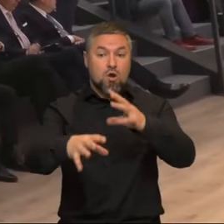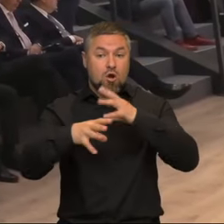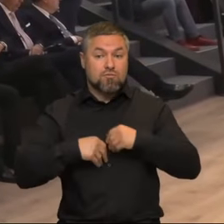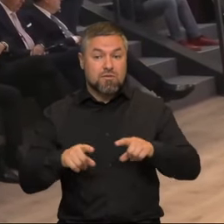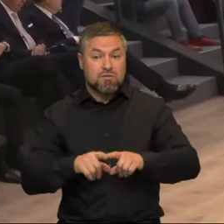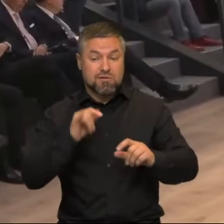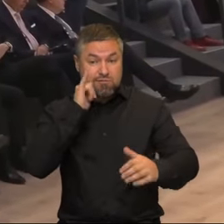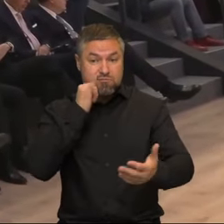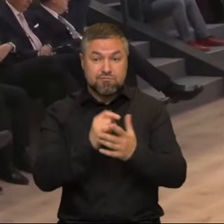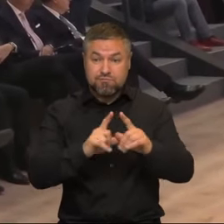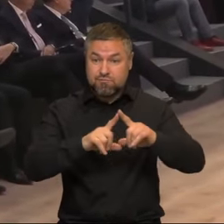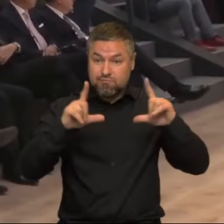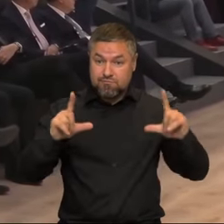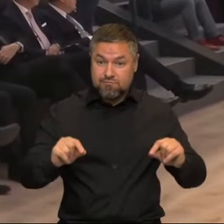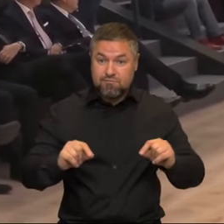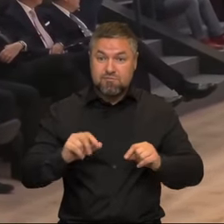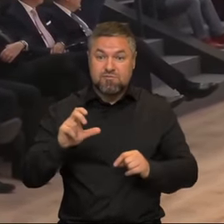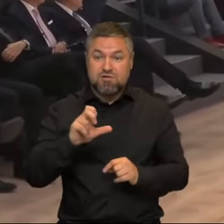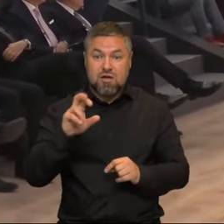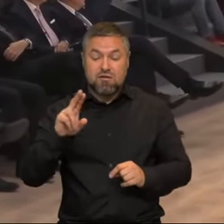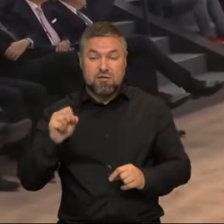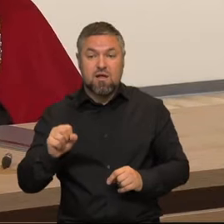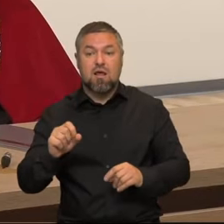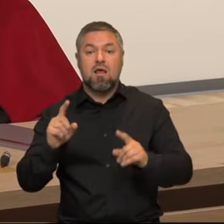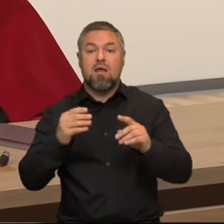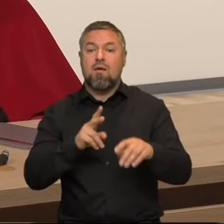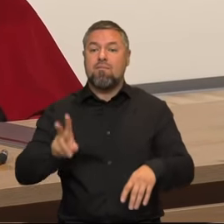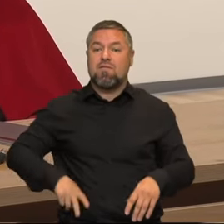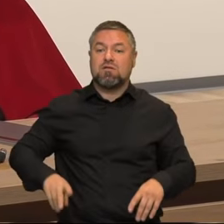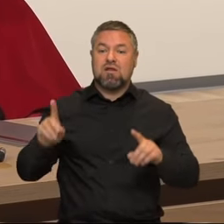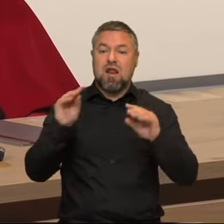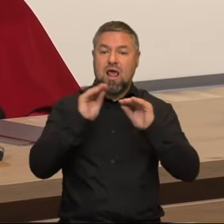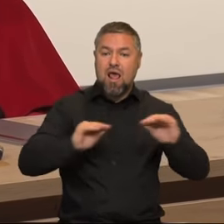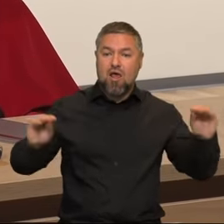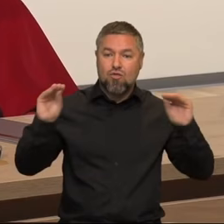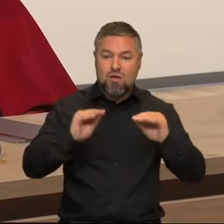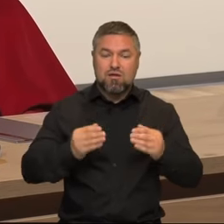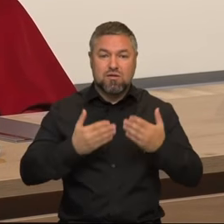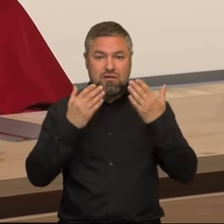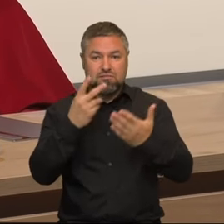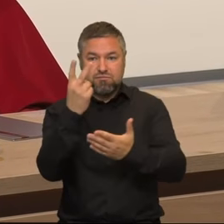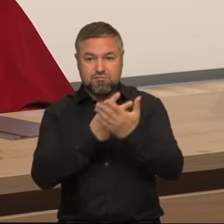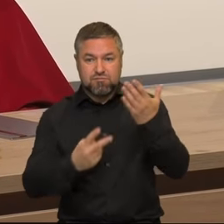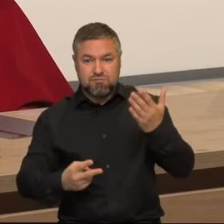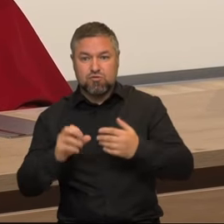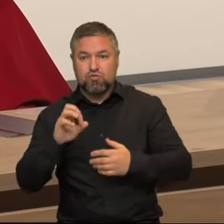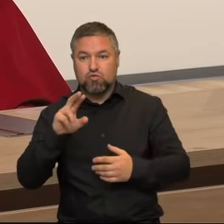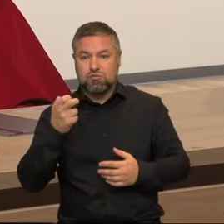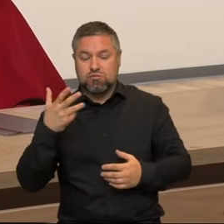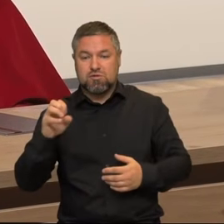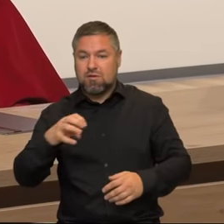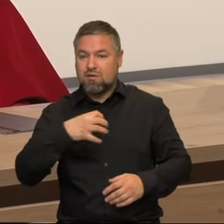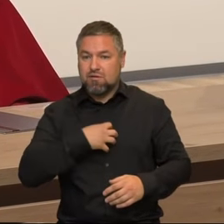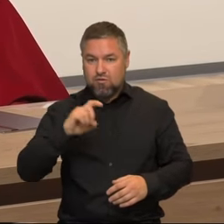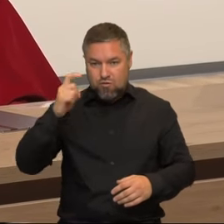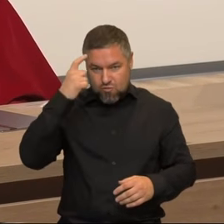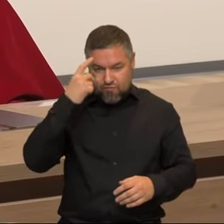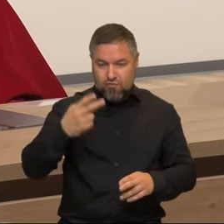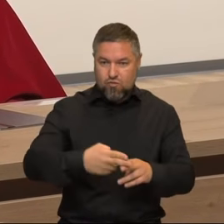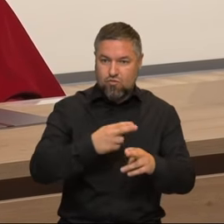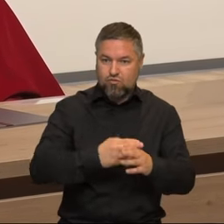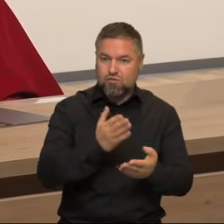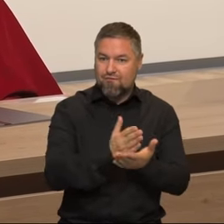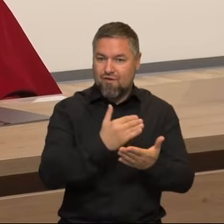Otrzymaliśmy również list od pana profesora Przemysława Czarnka, ministra edukacji i nauki, którego treść odczyta pan Mirosław Suski, dyrektor generalny Łódzkiego